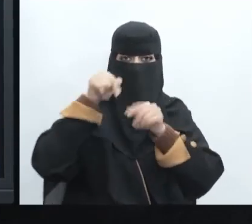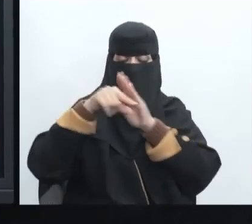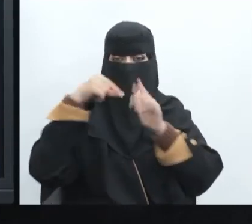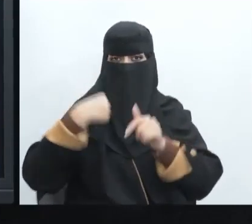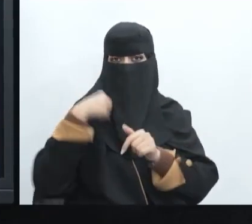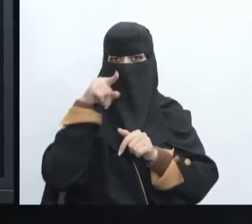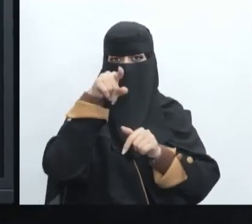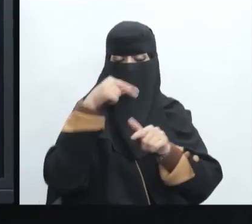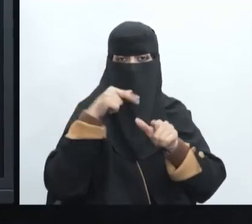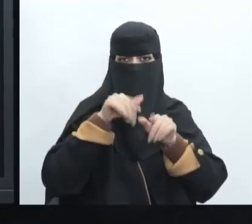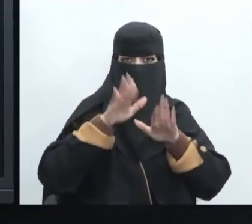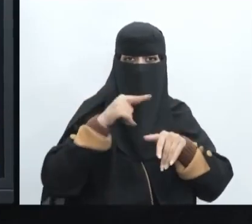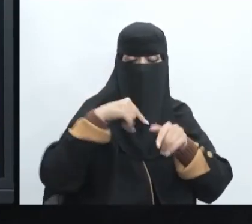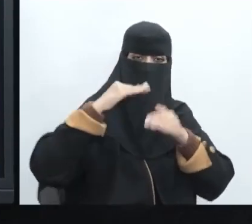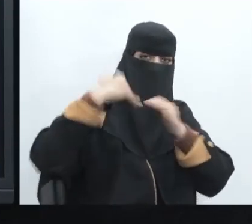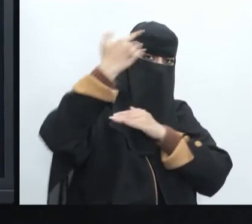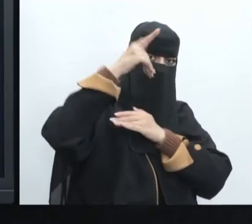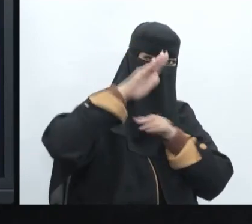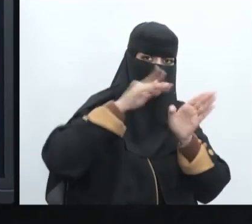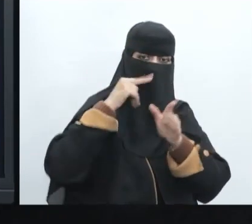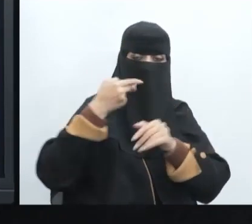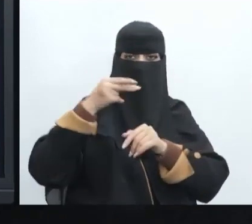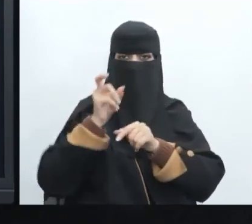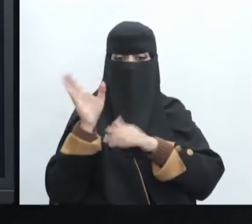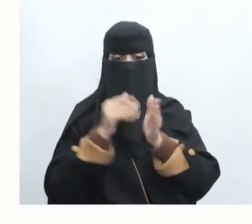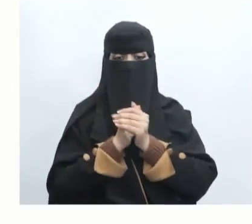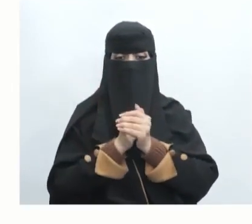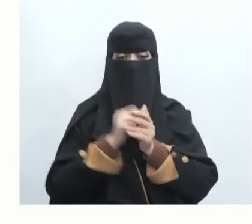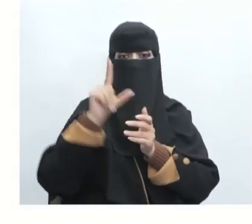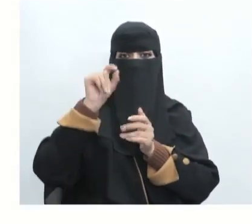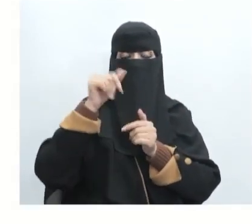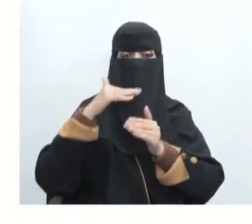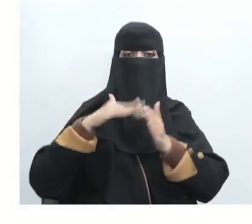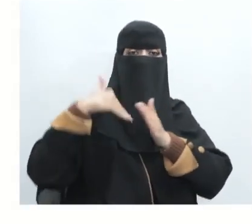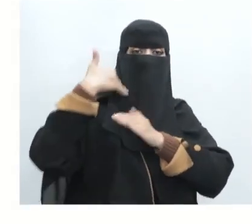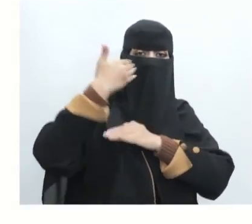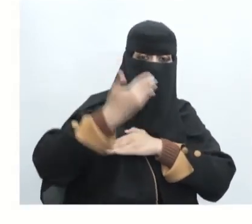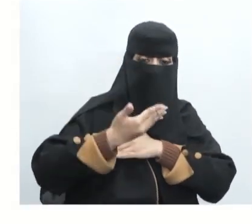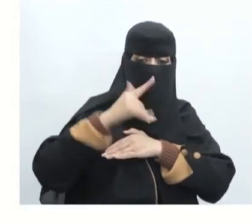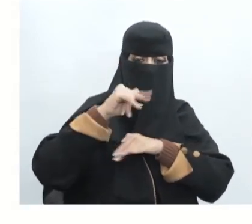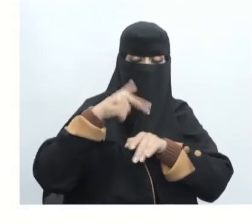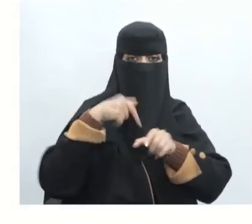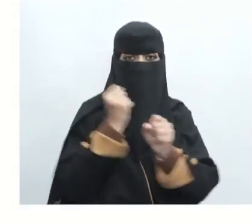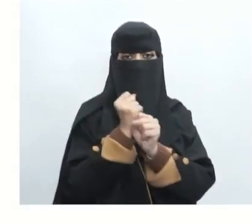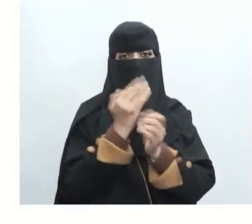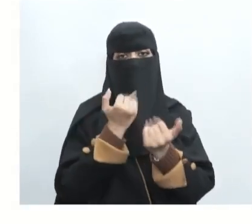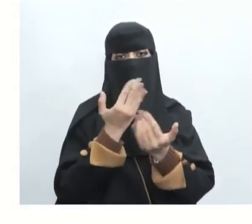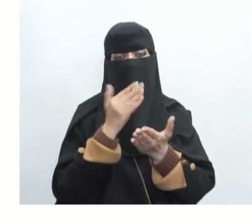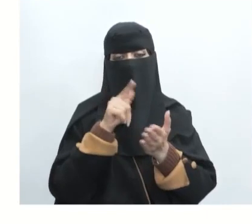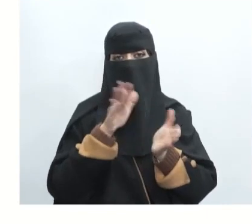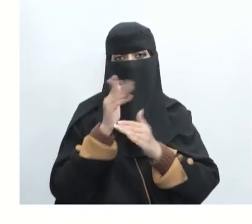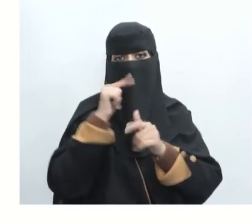الدرس انا وانتم ومن خلال الدروس القادمه عن احسنتم ابنائي وبنات الطلاب عن البطاله